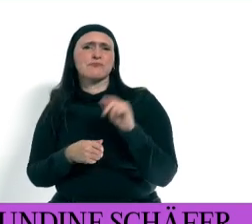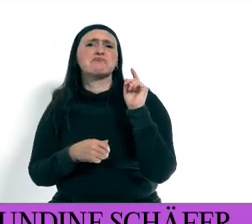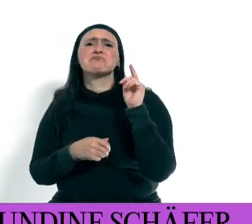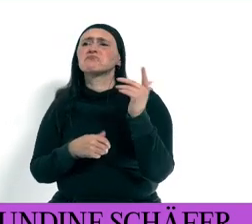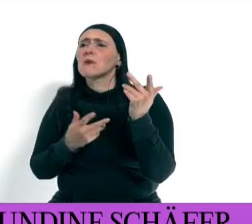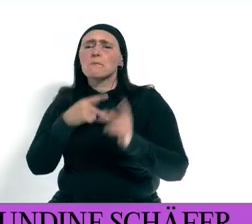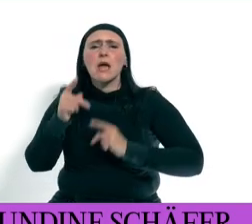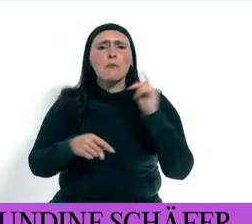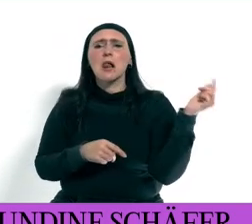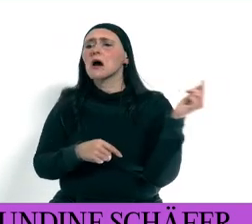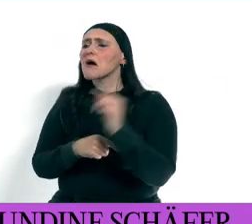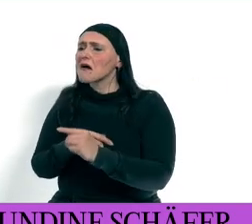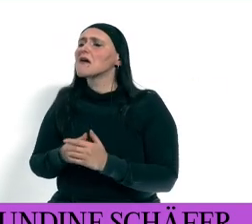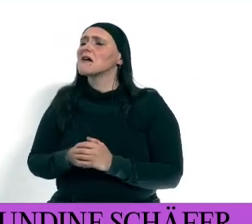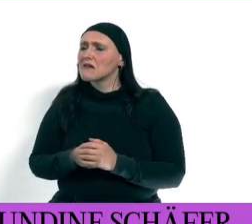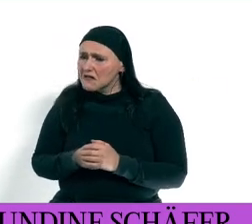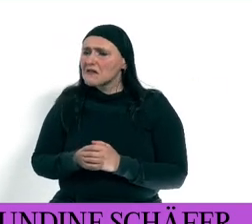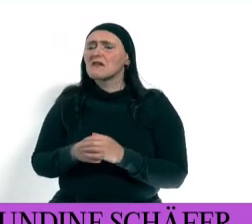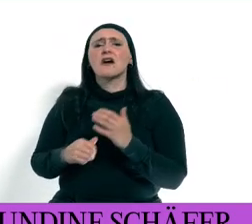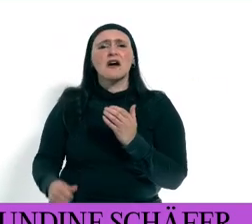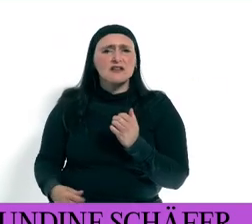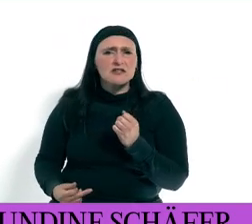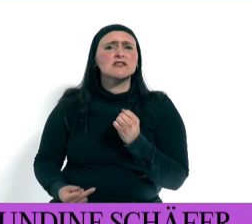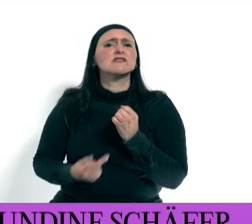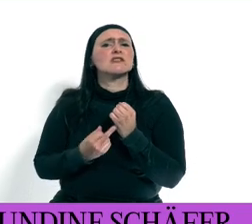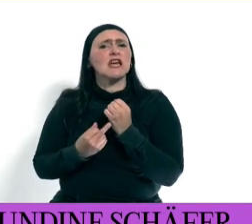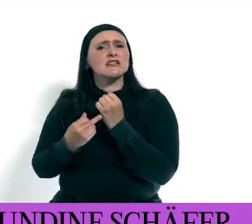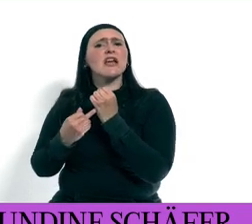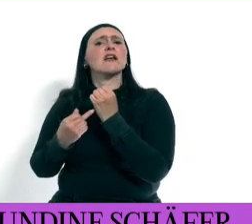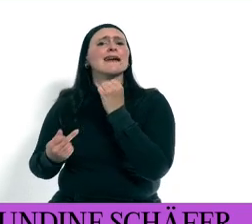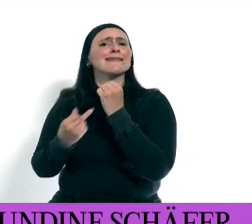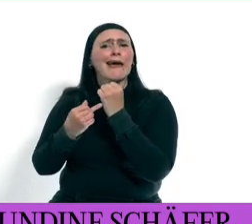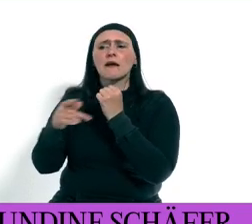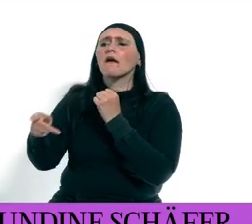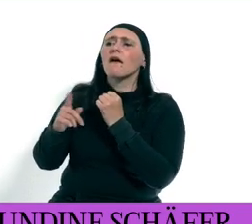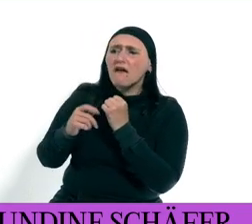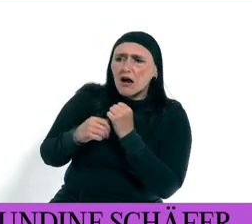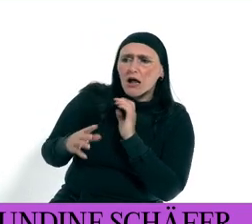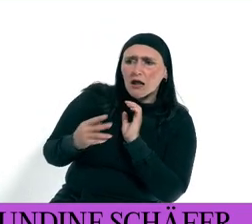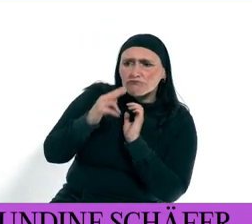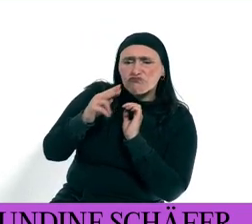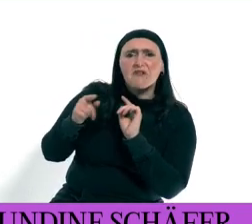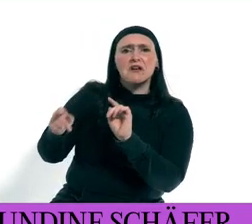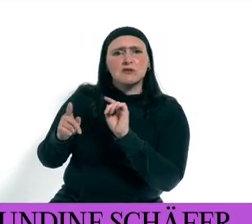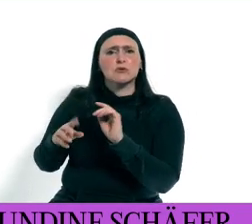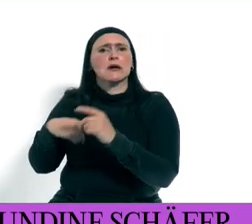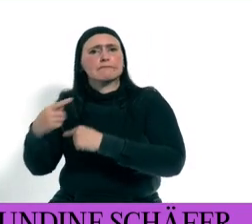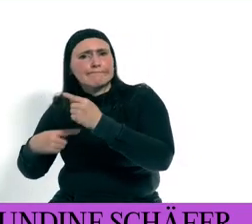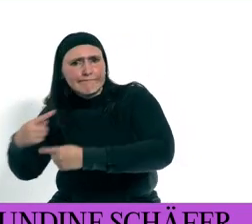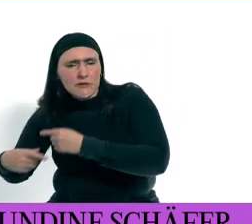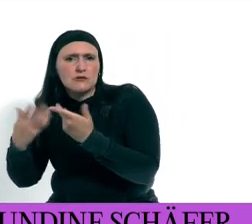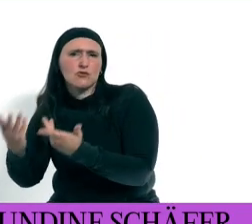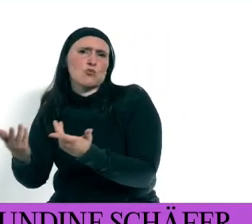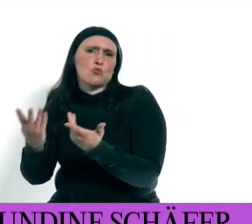Dinge permanent ändern. Die Technik ändert sich, hat sich geändert. Die Kommunikationsmittel, die Menschen benutzen, und wir